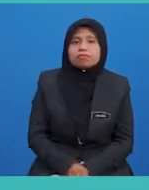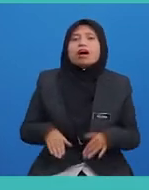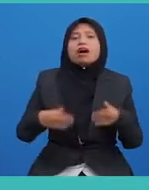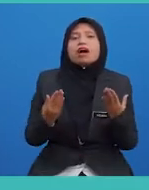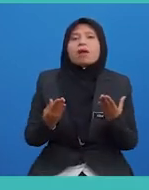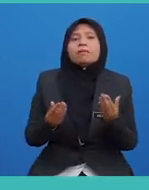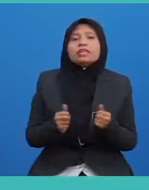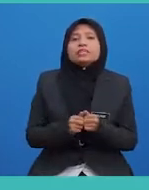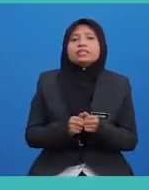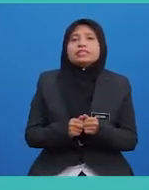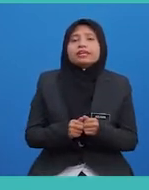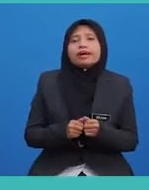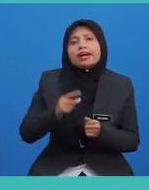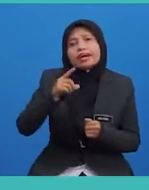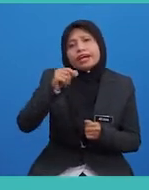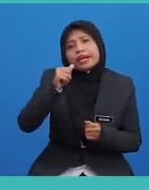Bagaimana dengan data tersiratnya?